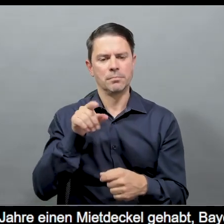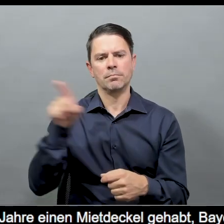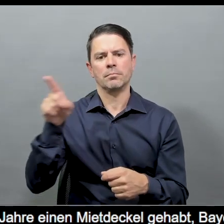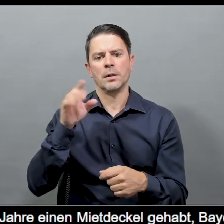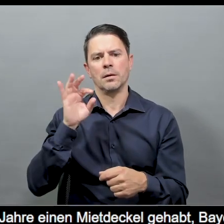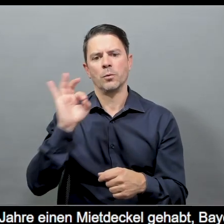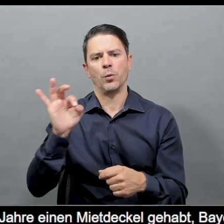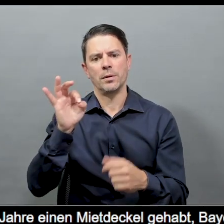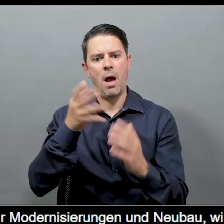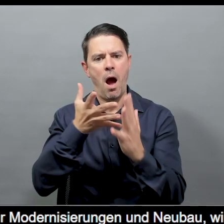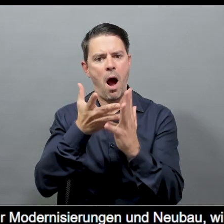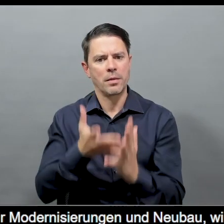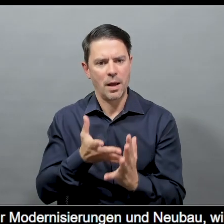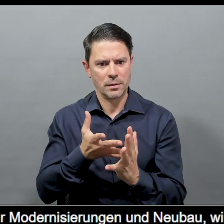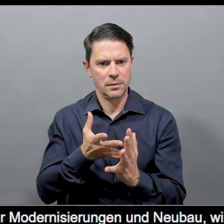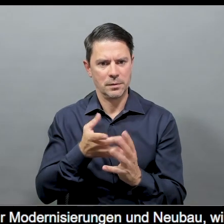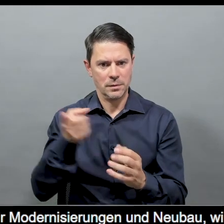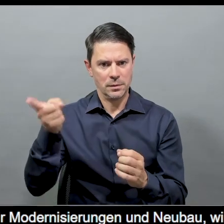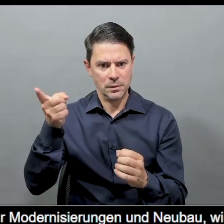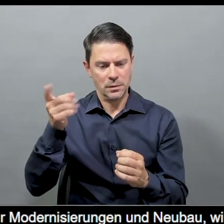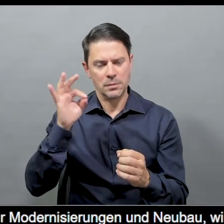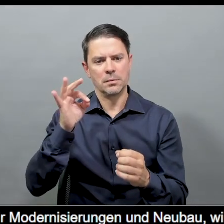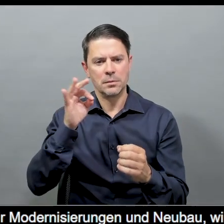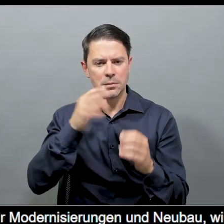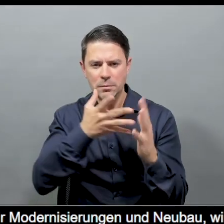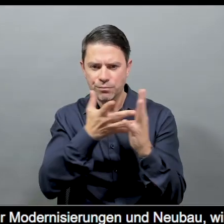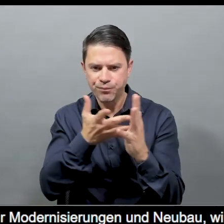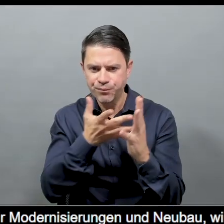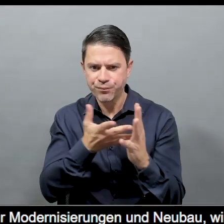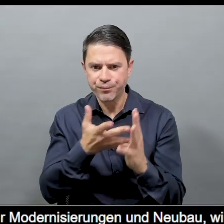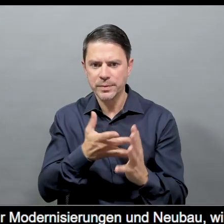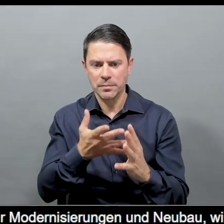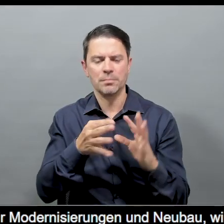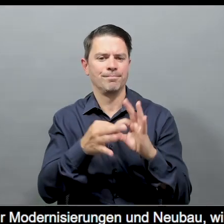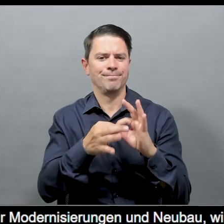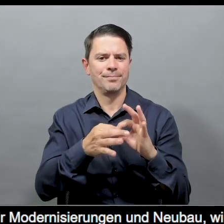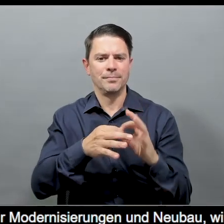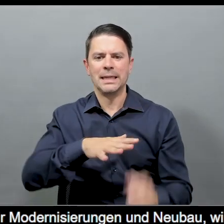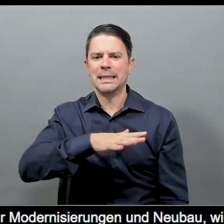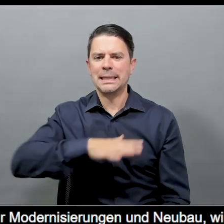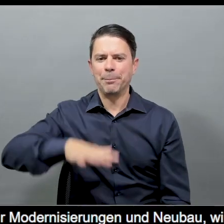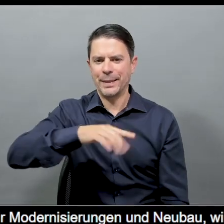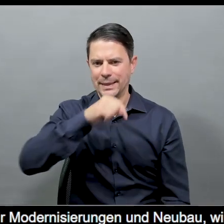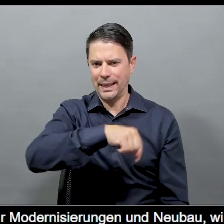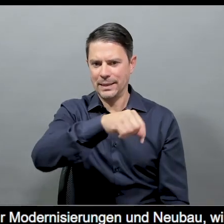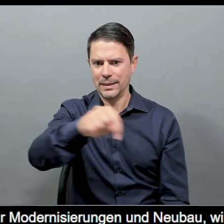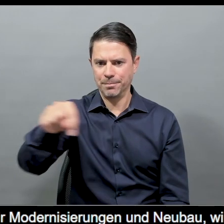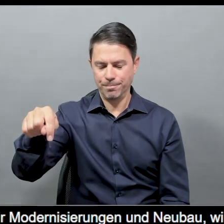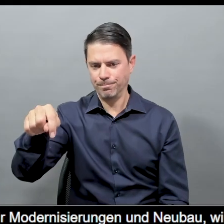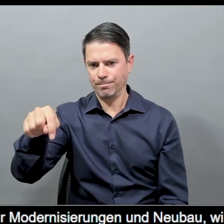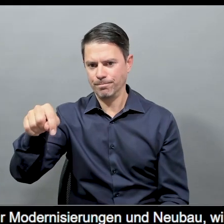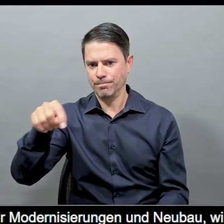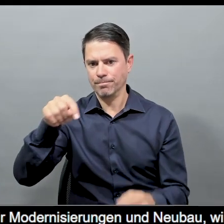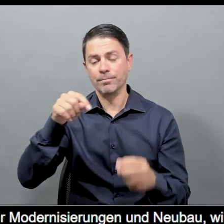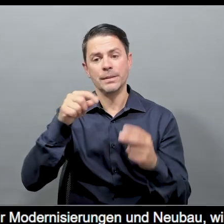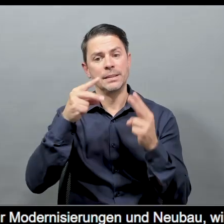und der ganzen Verbände. Und dann werden wir auch ein Umwandlungsverbot in Kraft setzen. Wichtig ist, und da wir auf das